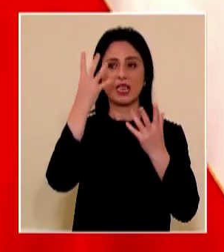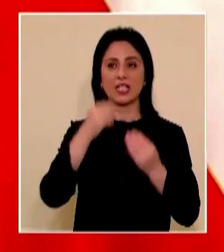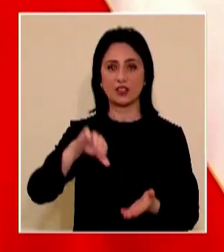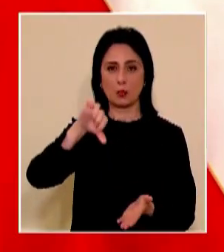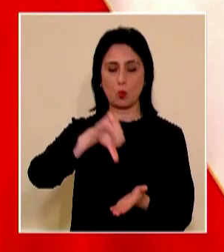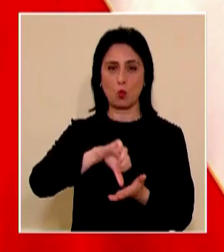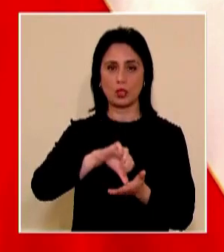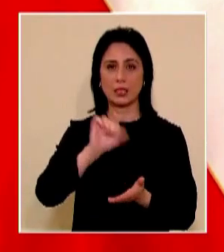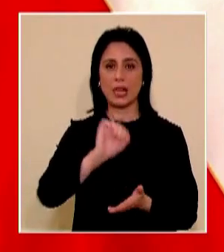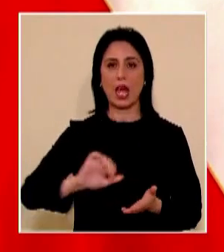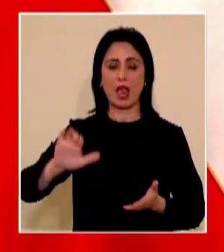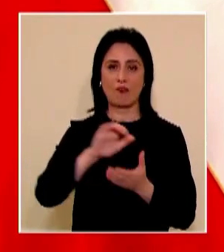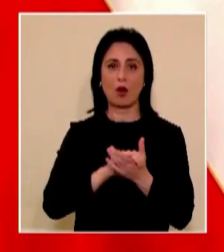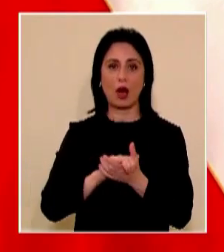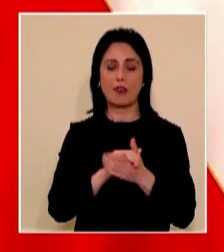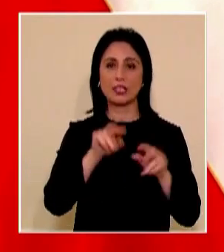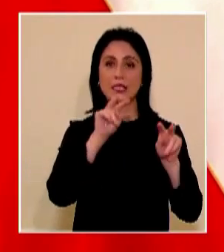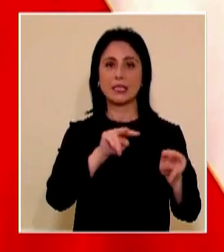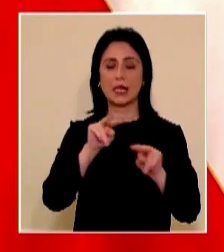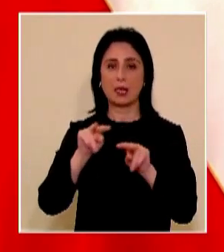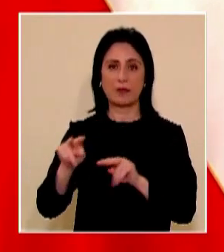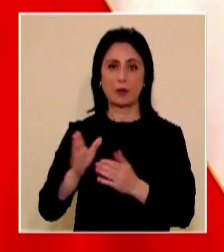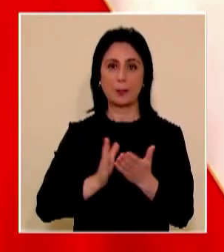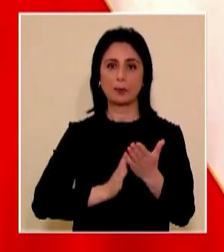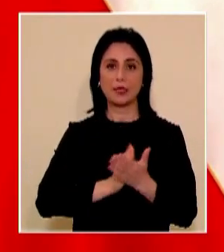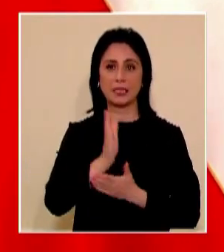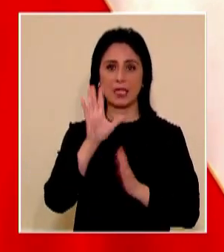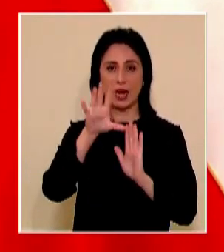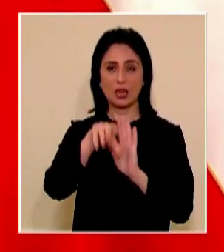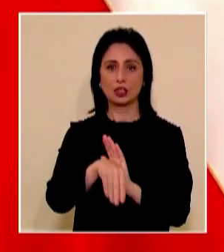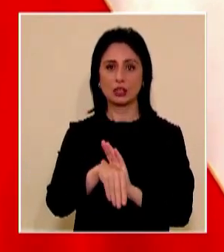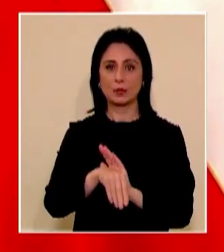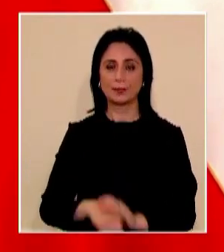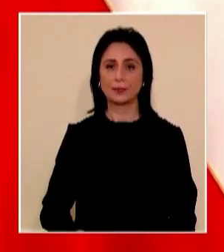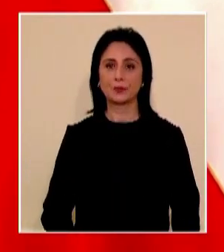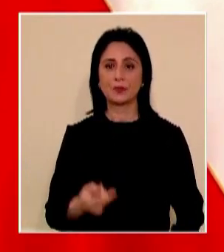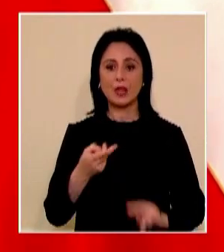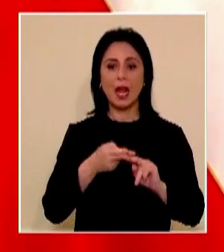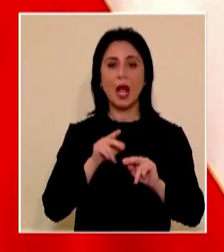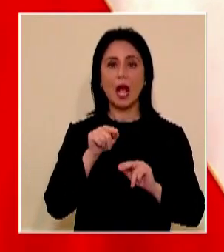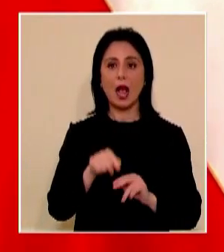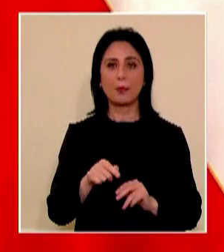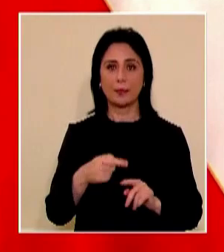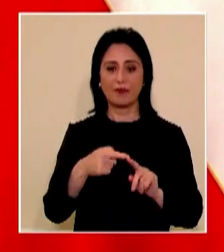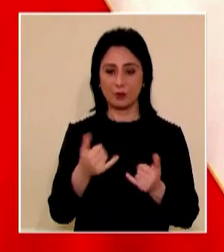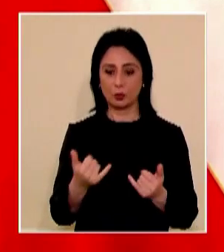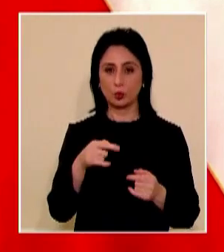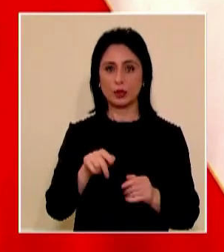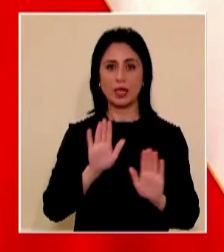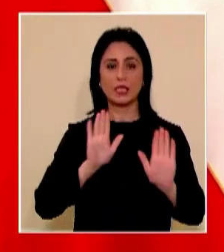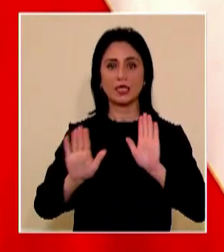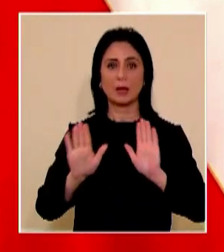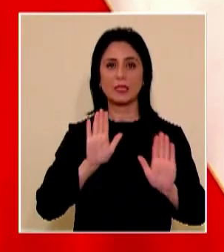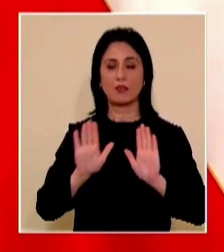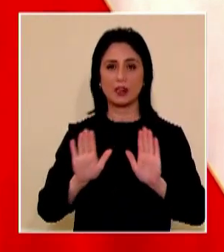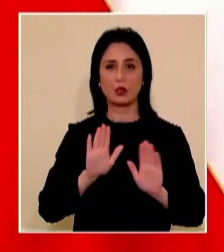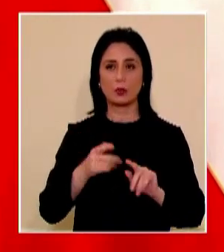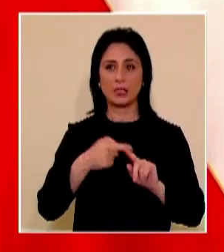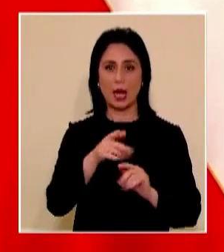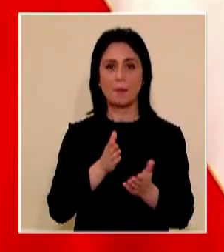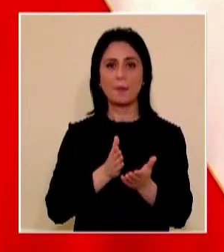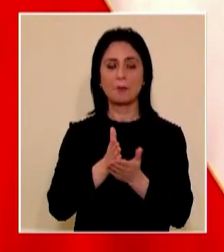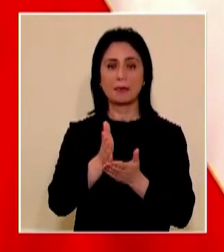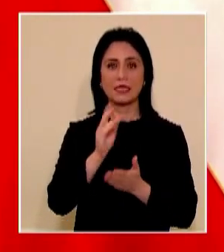jest od początku bardzo aktywnie bierze udział w misji obserwacyjnej Unii Europejskiej. W